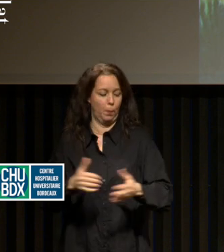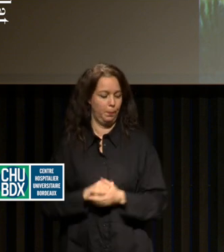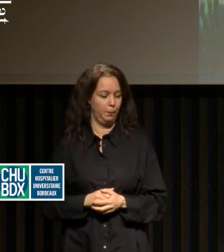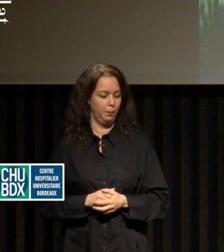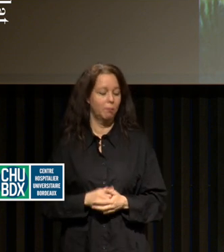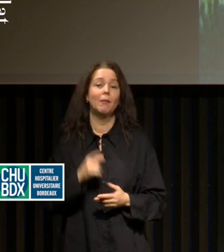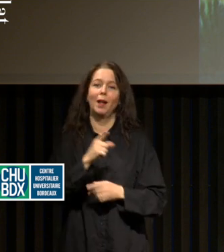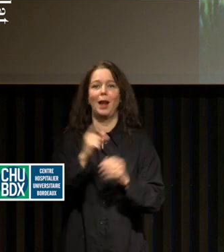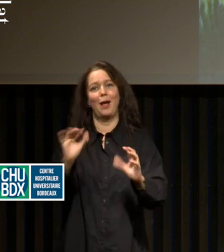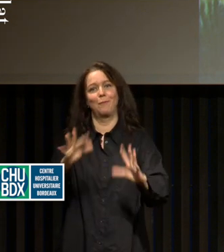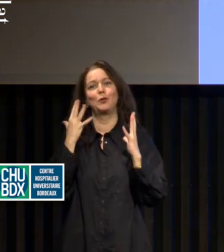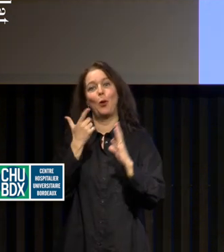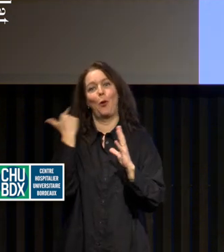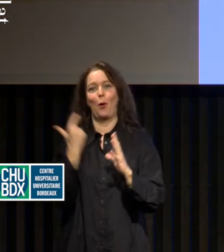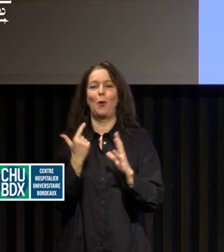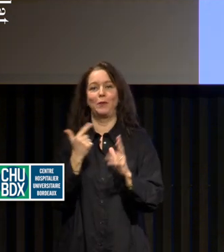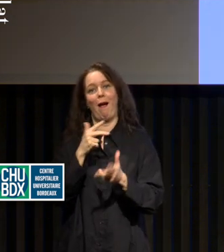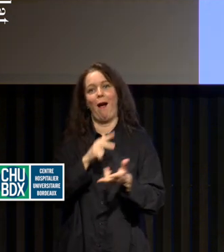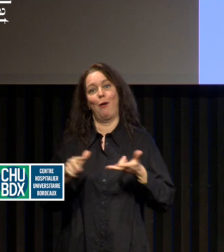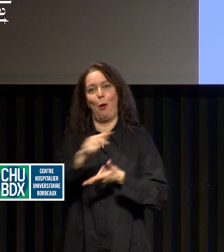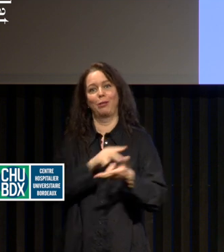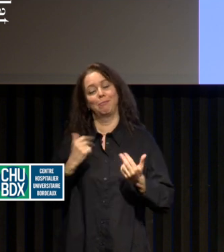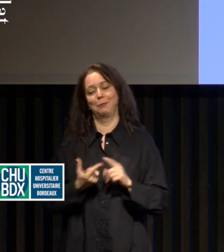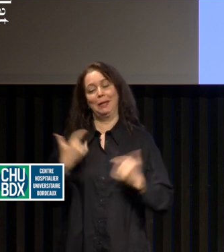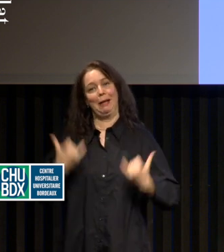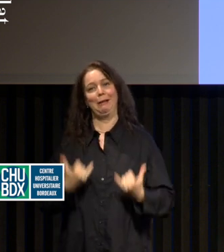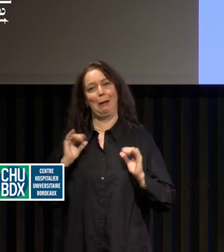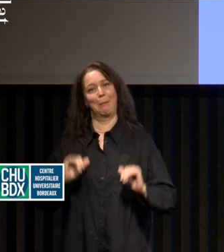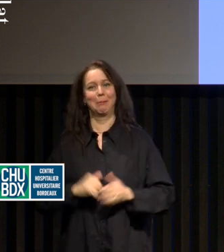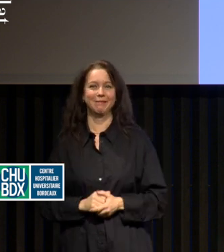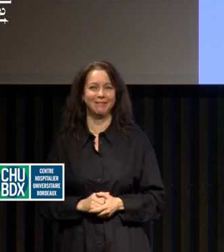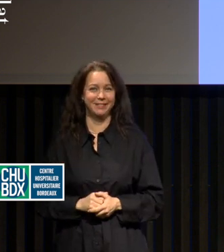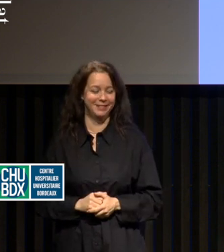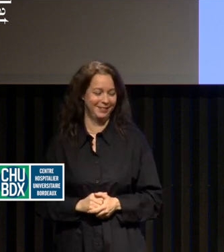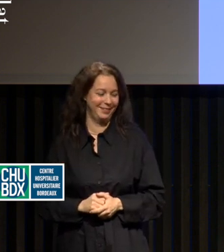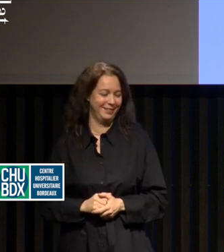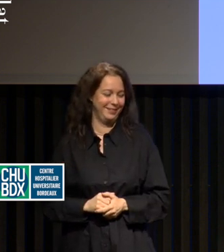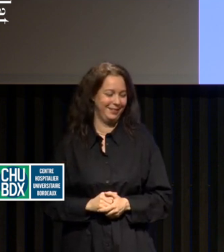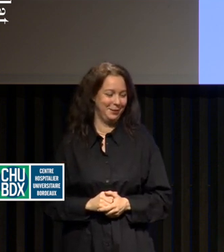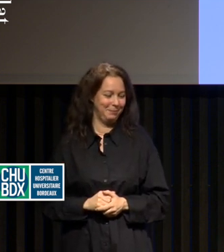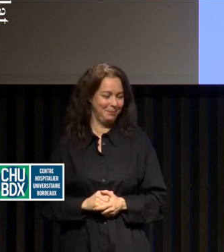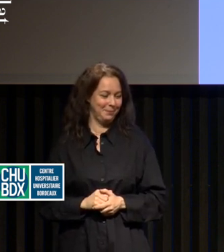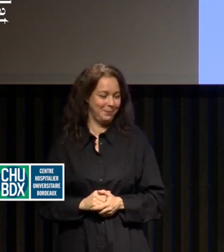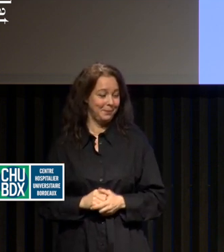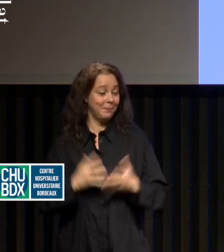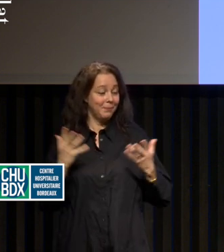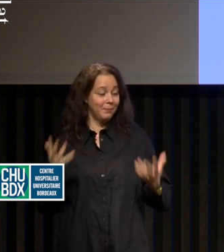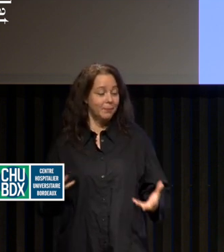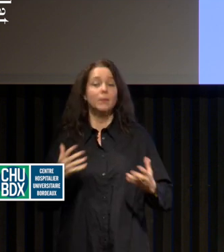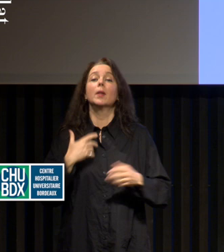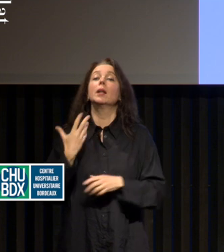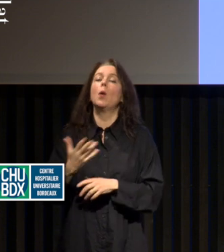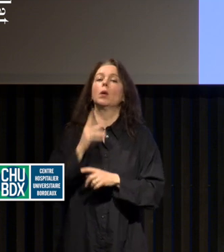de forêt landaise, puisque c'est une spécialité locale. Donc, c'est une des visions qu'on peut avoir sur ce